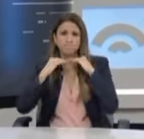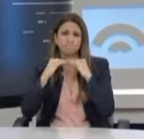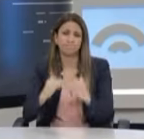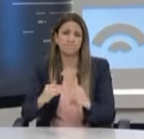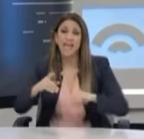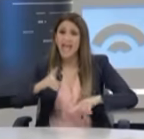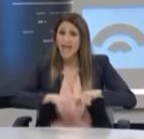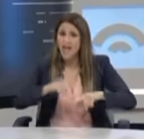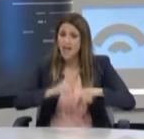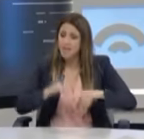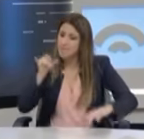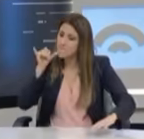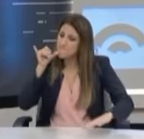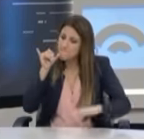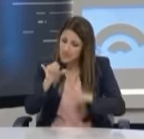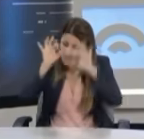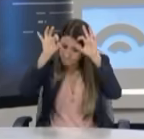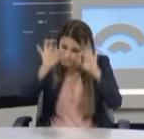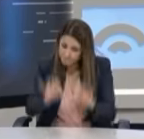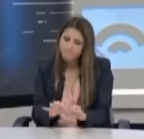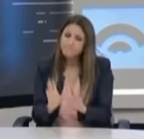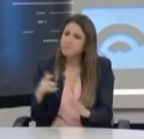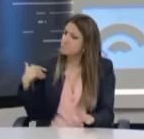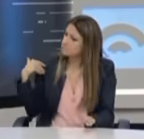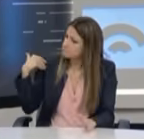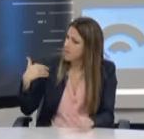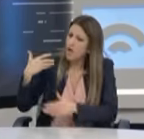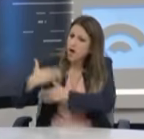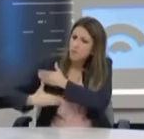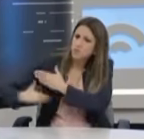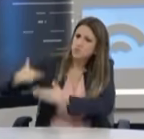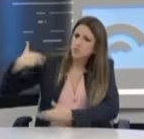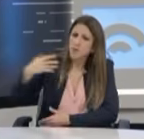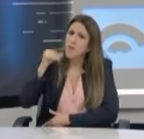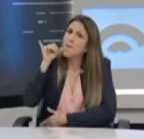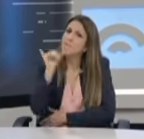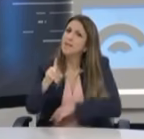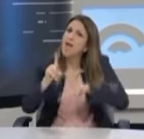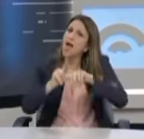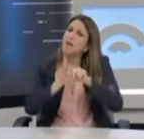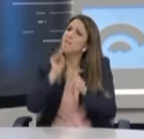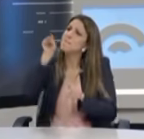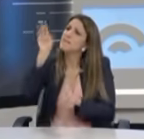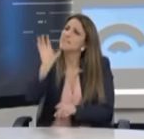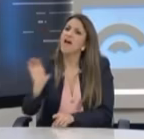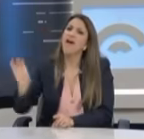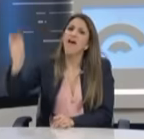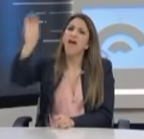Ελλάδα ήταν πάντα, ως προς την κοινοβουλευτική παράδοση τουλάχιστον, μια ευρωπαϊκή χώρα στα